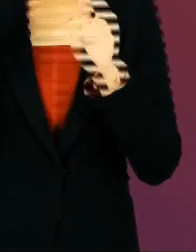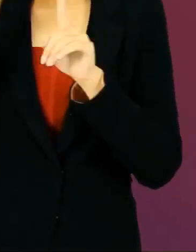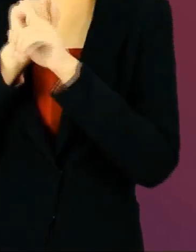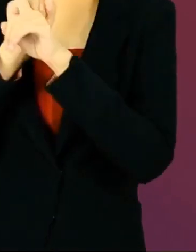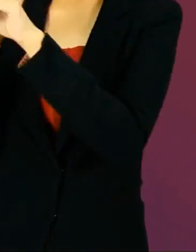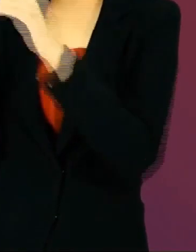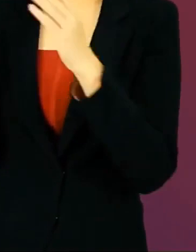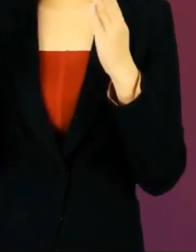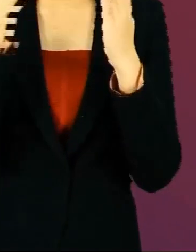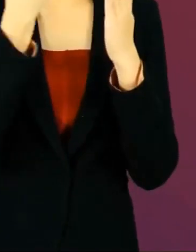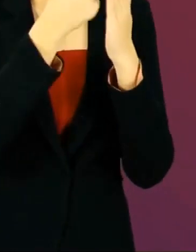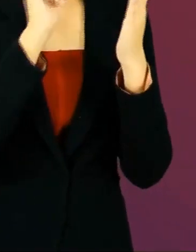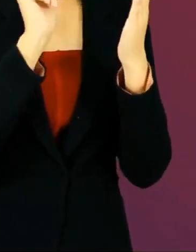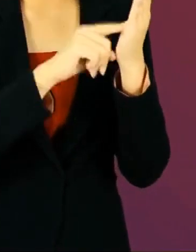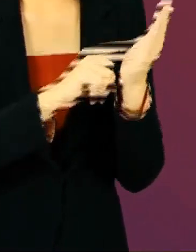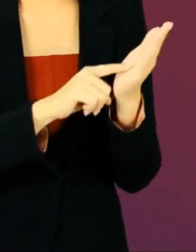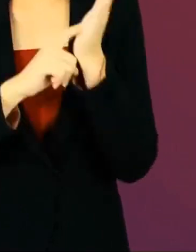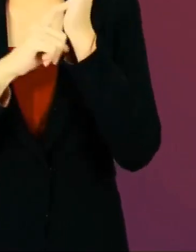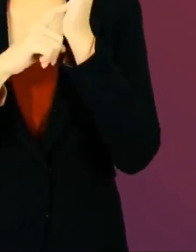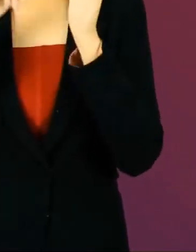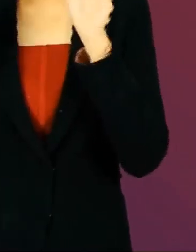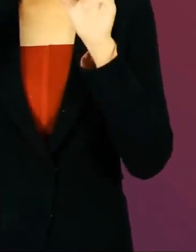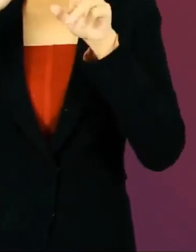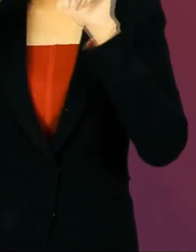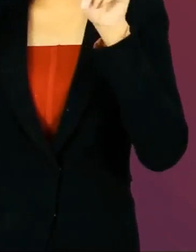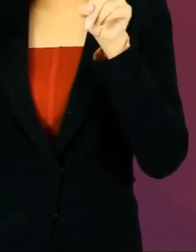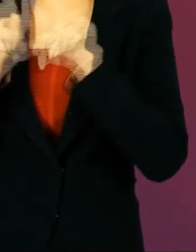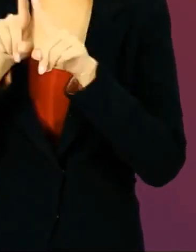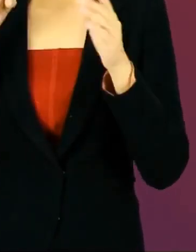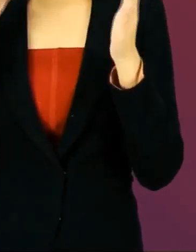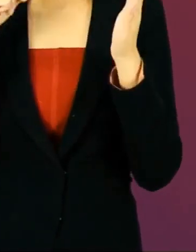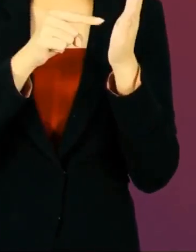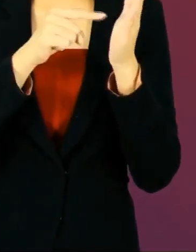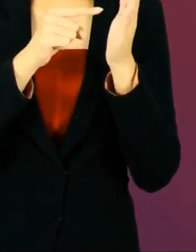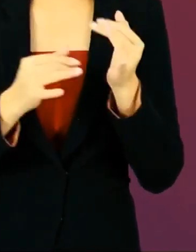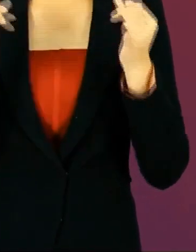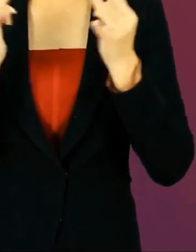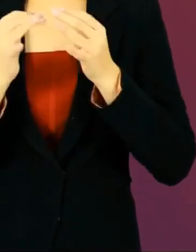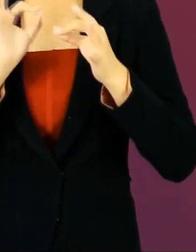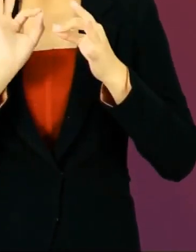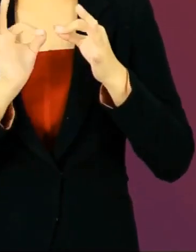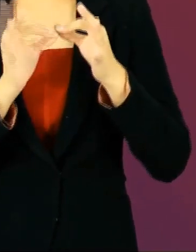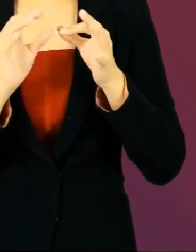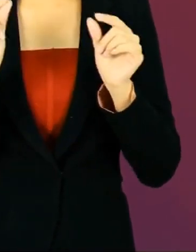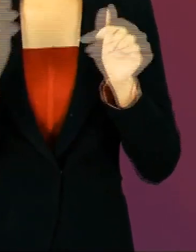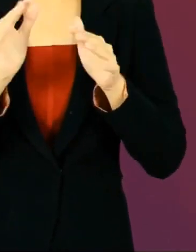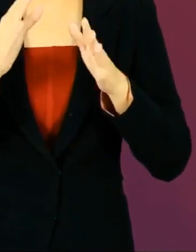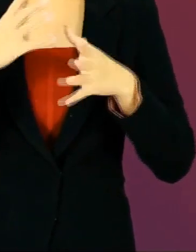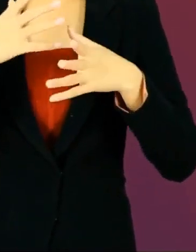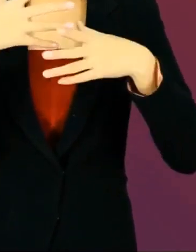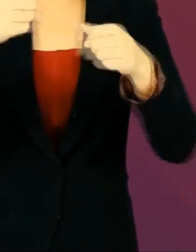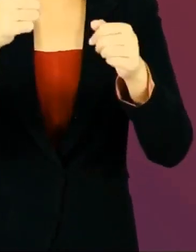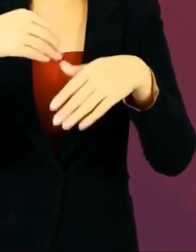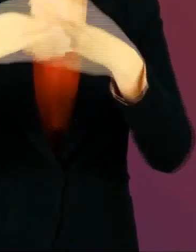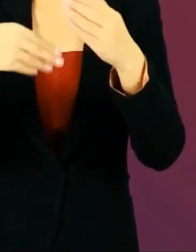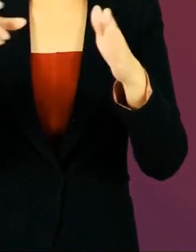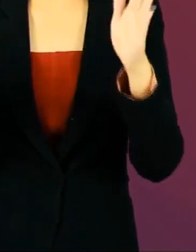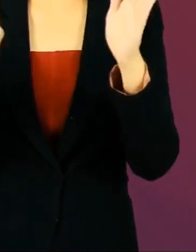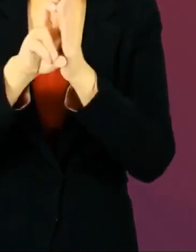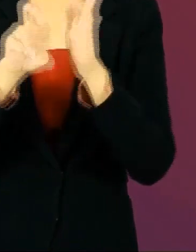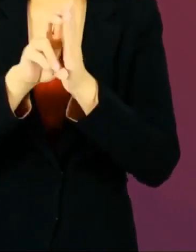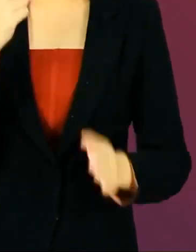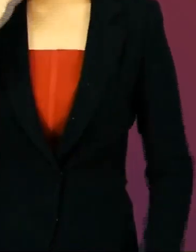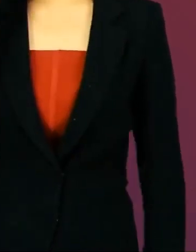Дохиоңын хелний видео дудлаг иж бичайд хайвал ягийм нүүр гудсанд холбогдан онлайн хелмерчий өлчилгейг өнгөөй ауах